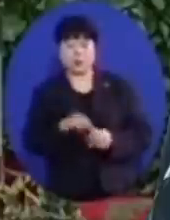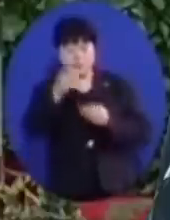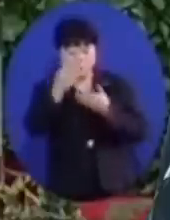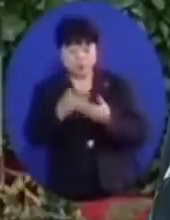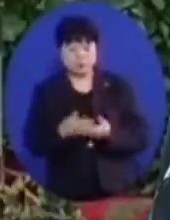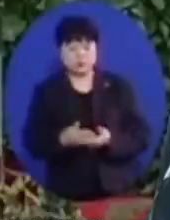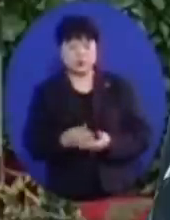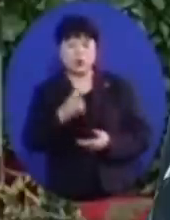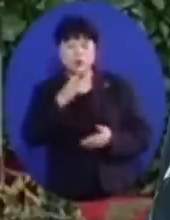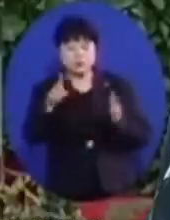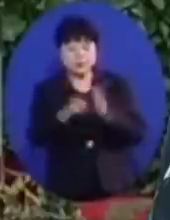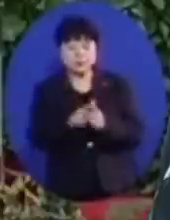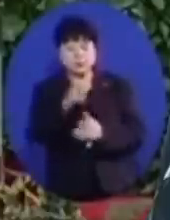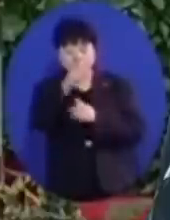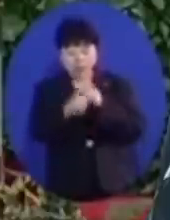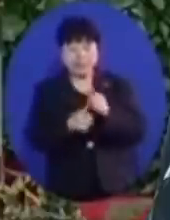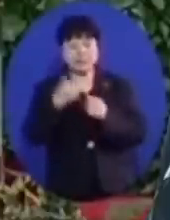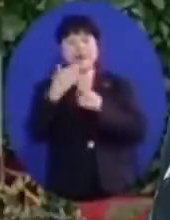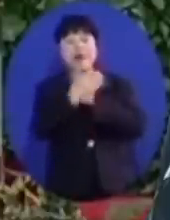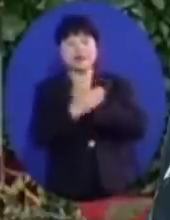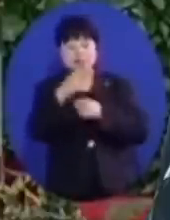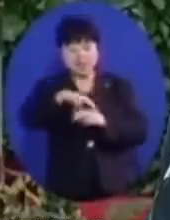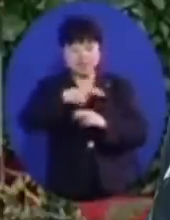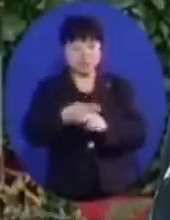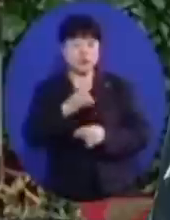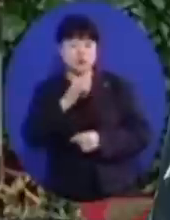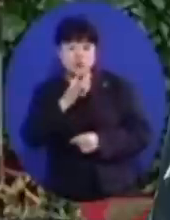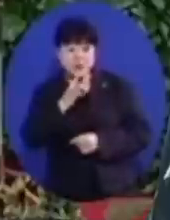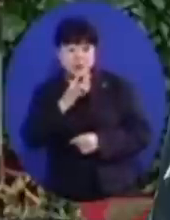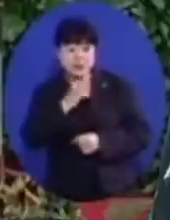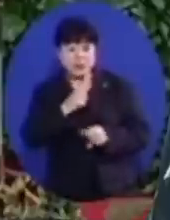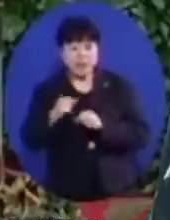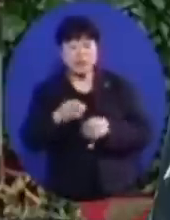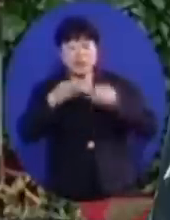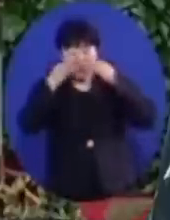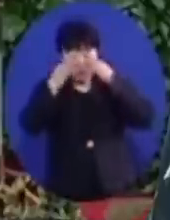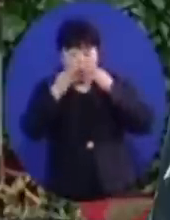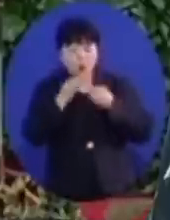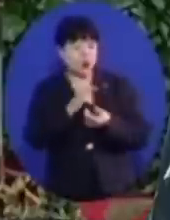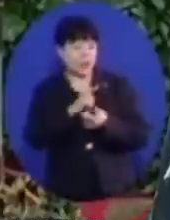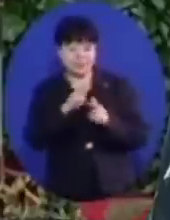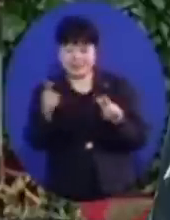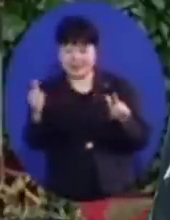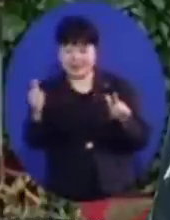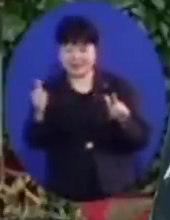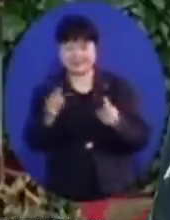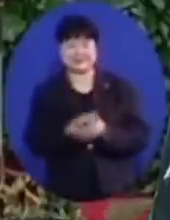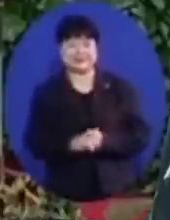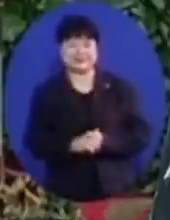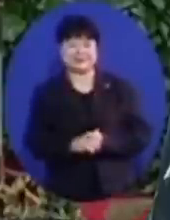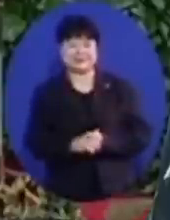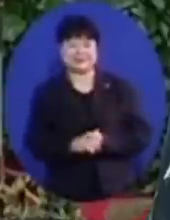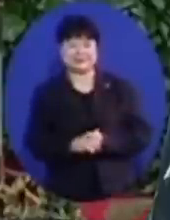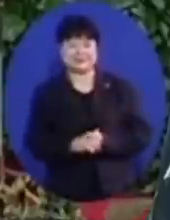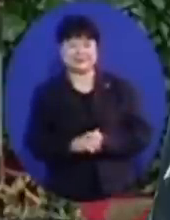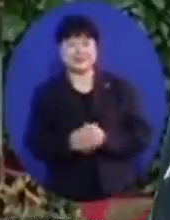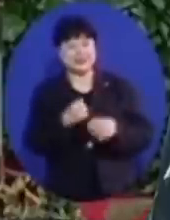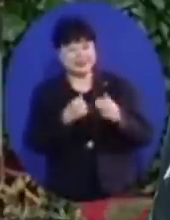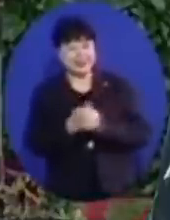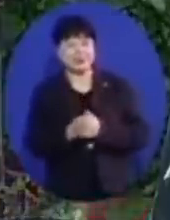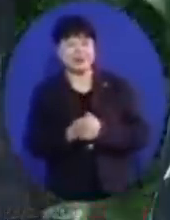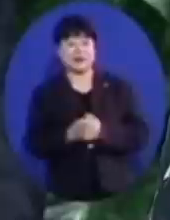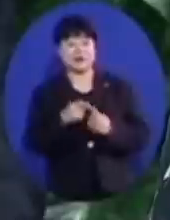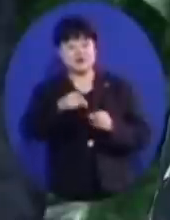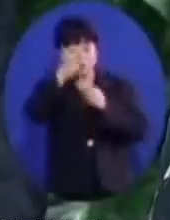구원은 오직 믿음으로 받는 하나님의 은혜의 선물일뿐 우리의 행위나 노력을 얻는 것이 결코 아닙니다 그러기 때문에